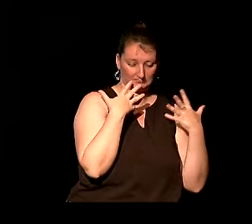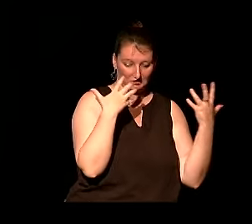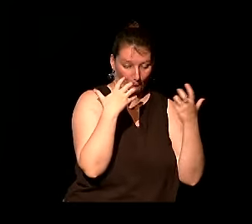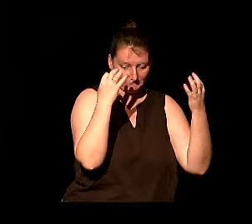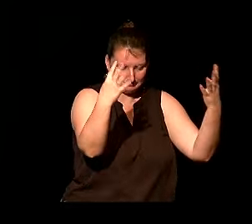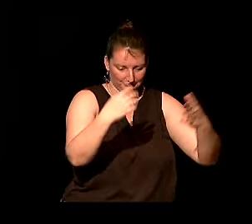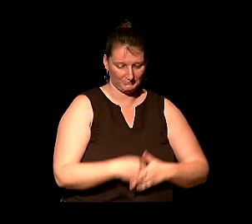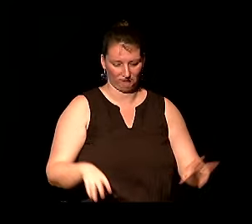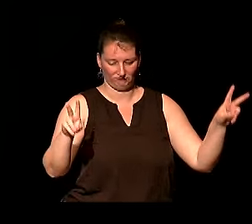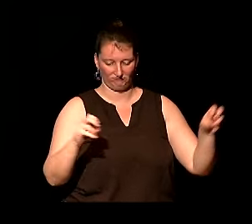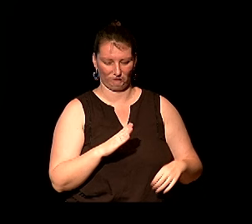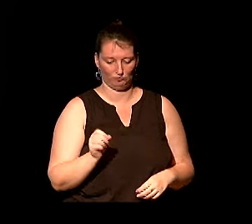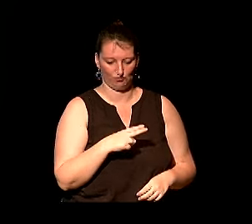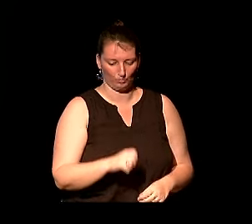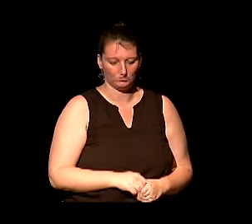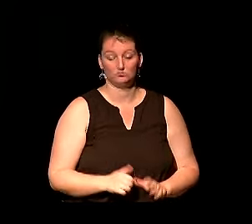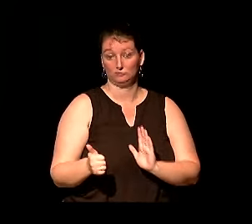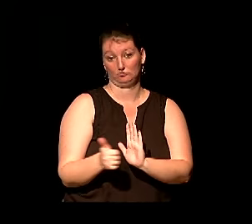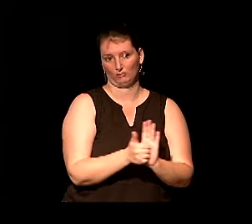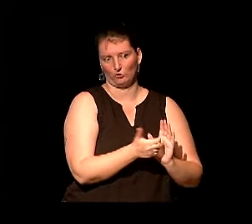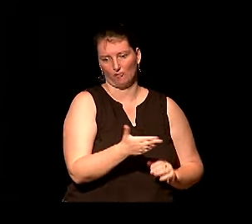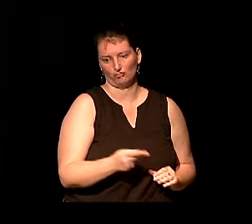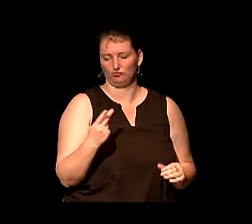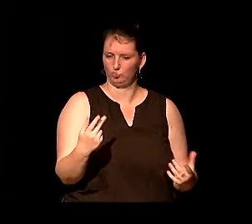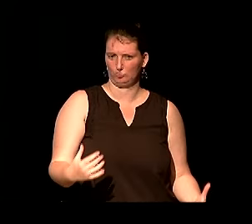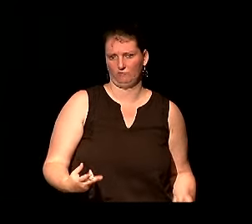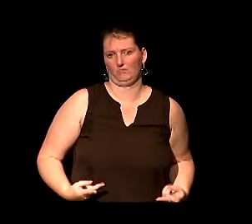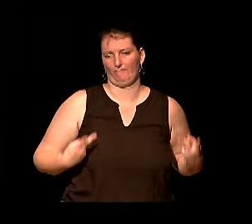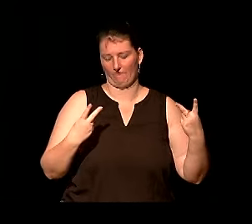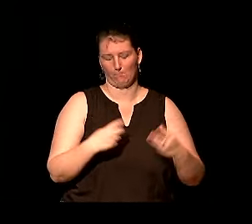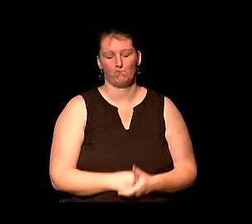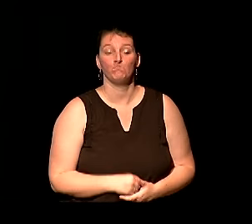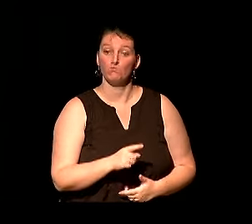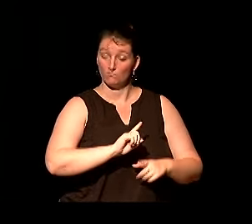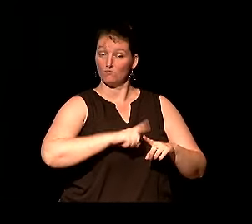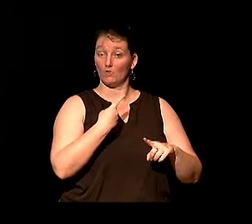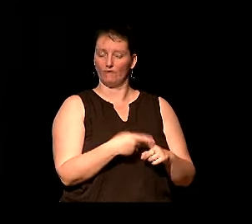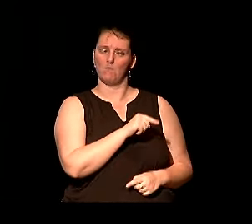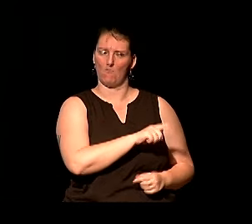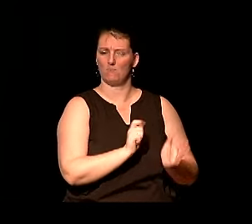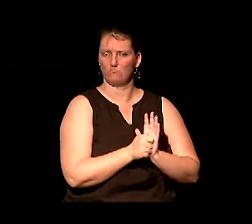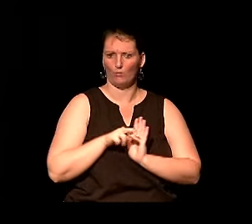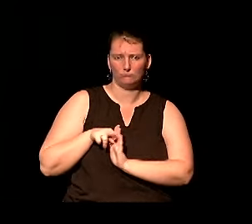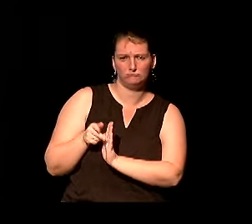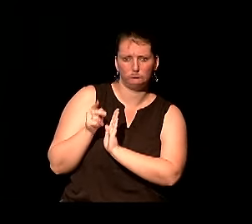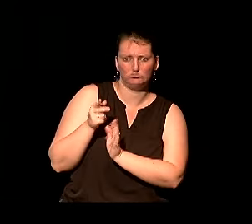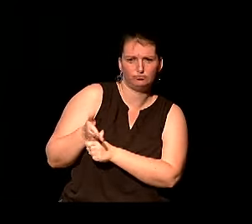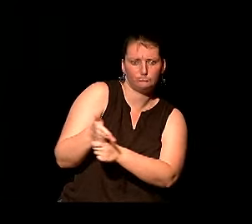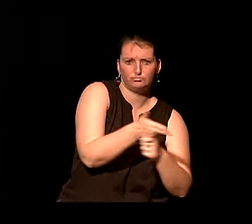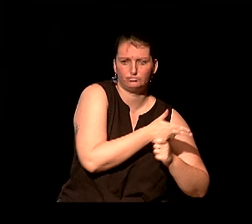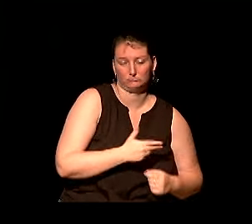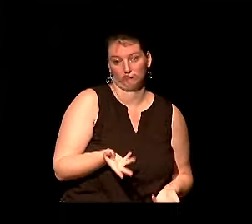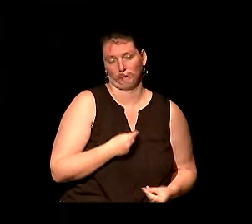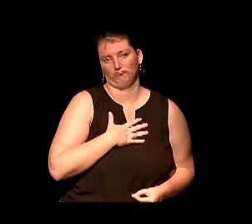Les personnages en sortent grandis. En ce sens, le tournage de The Naked Spur m'a donné de réelles satisfactions. Le